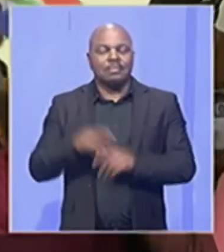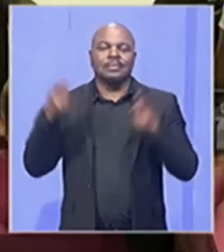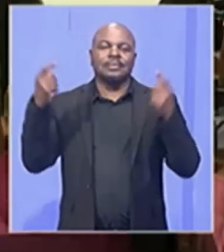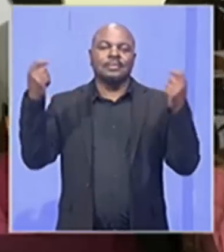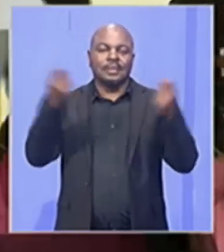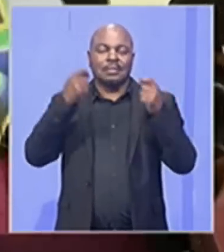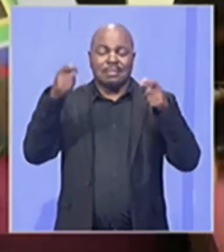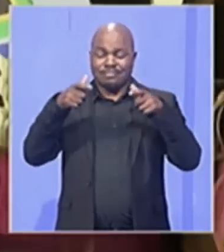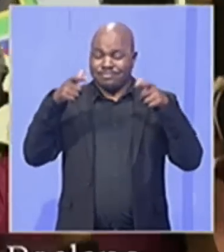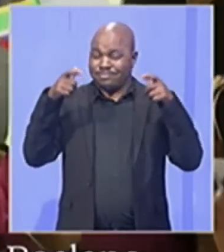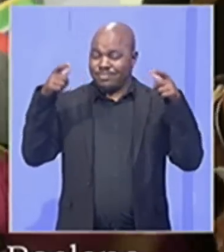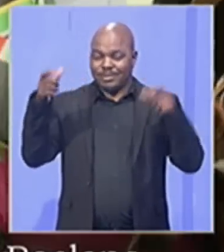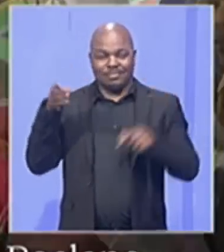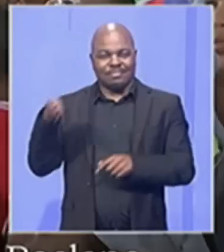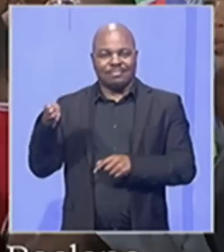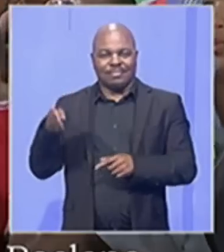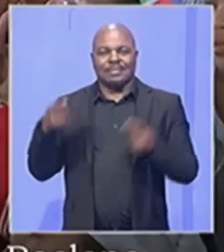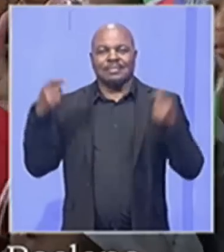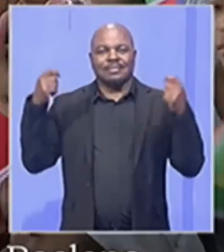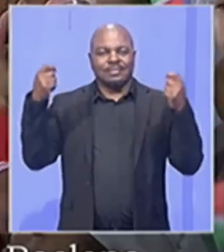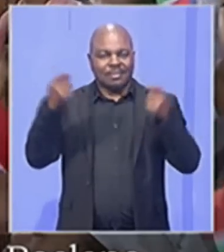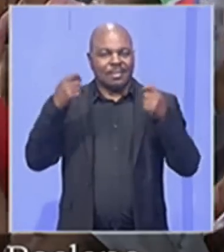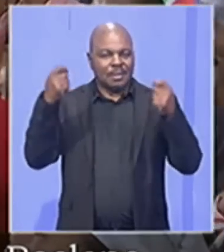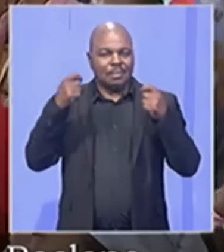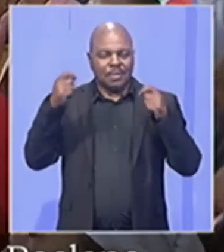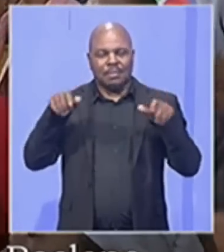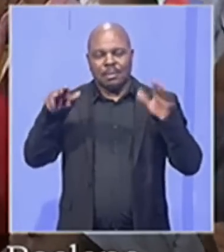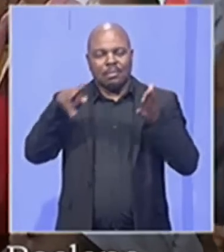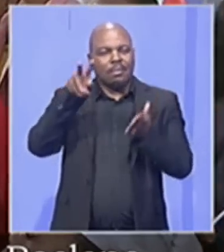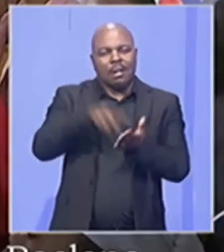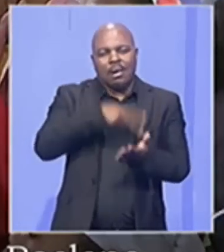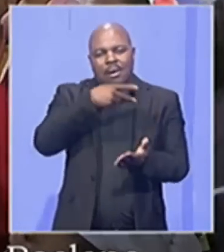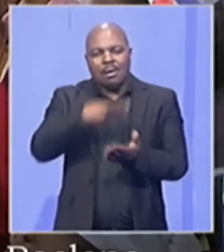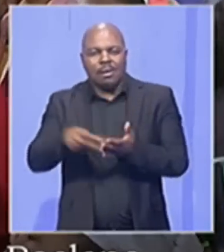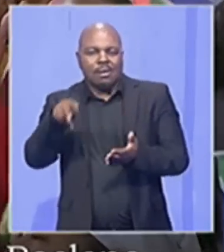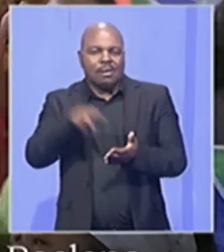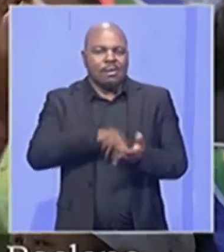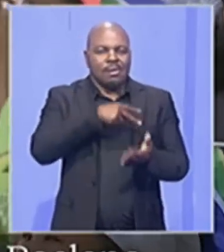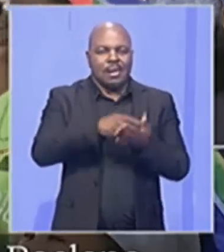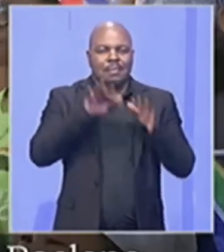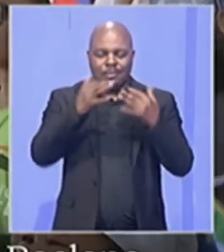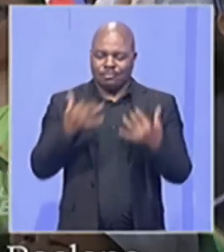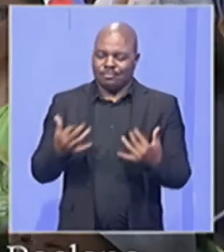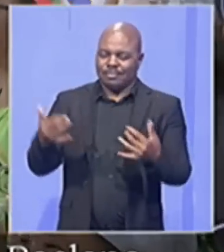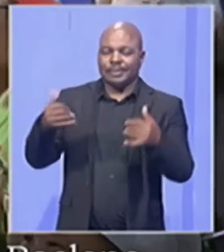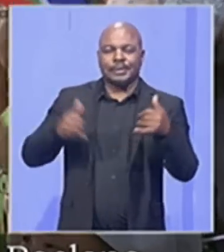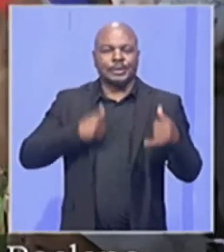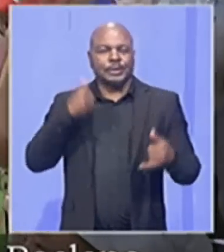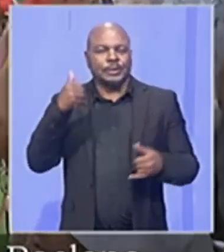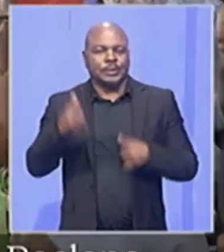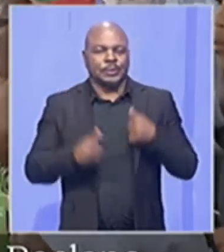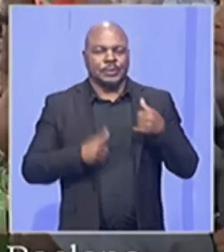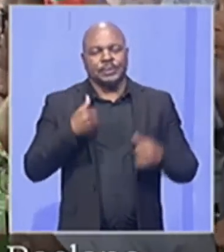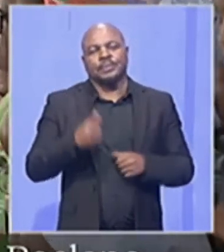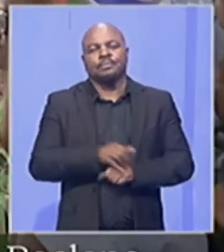o moholo wa ho keteka letsatsi lena moo dibini di ileng tsa natifisa letshwele la batho le neng le le teng moketeng oo.